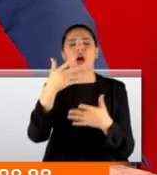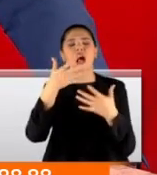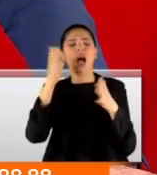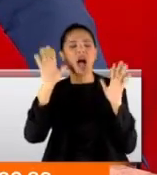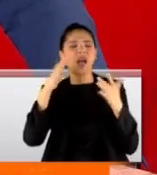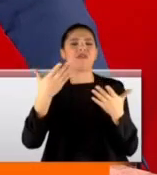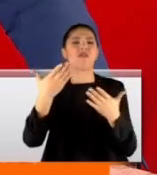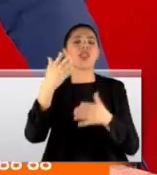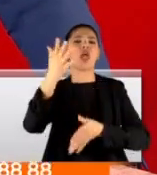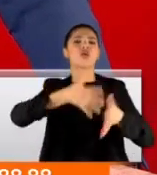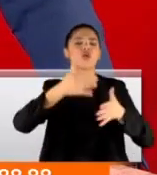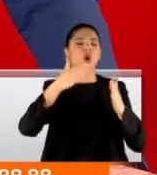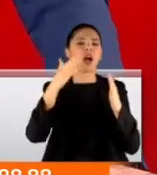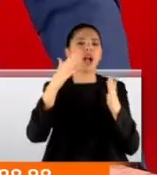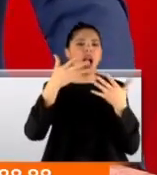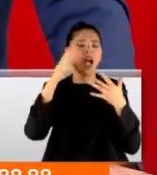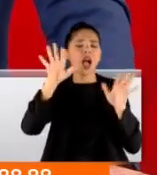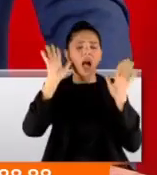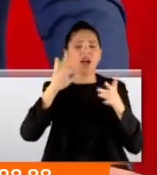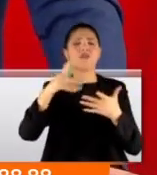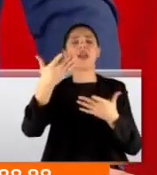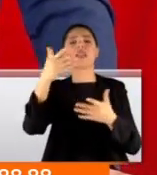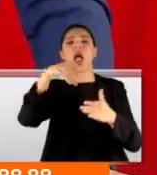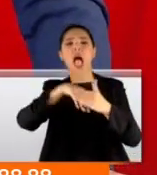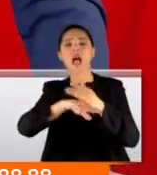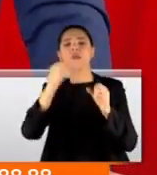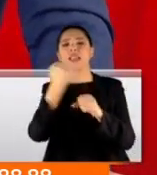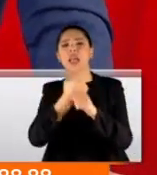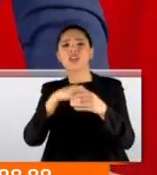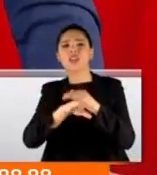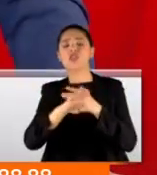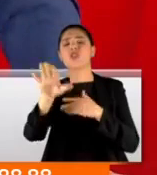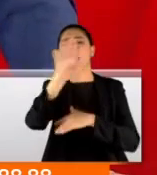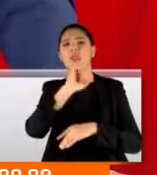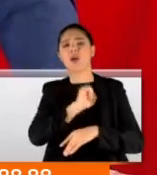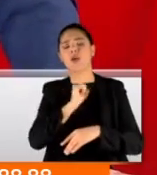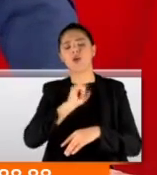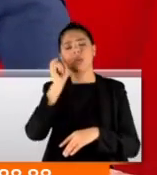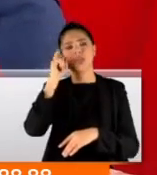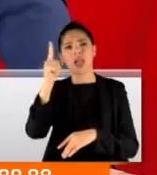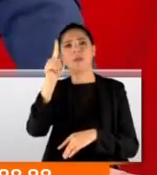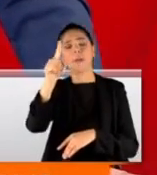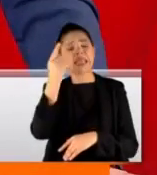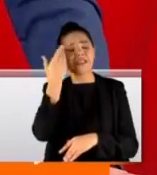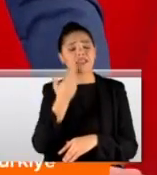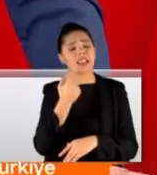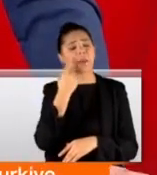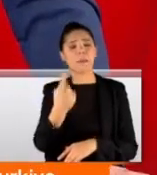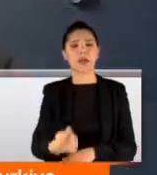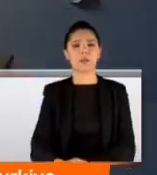sokak hayvanları, belki de enkaz altında kalanlar oldu bilmiyoruz ama ne kadar çok korktuklarını tahmin edebiliyoruz, işte onlardan biri.